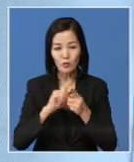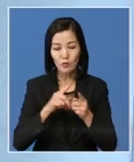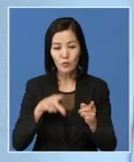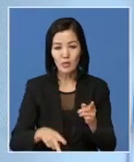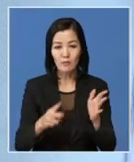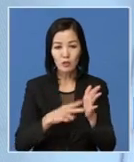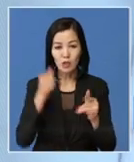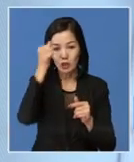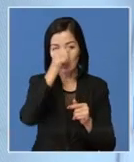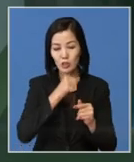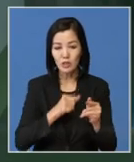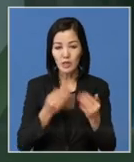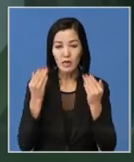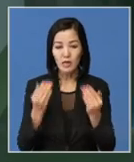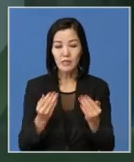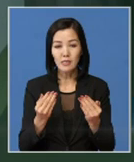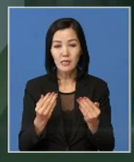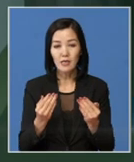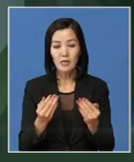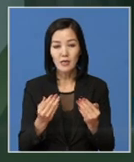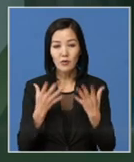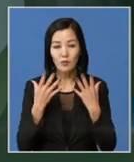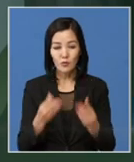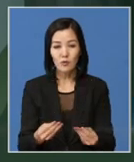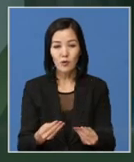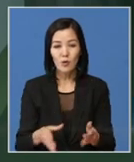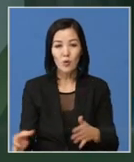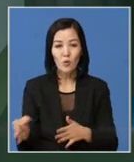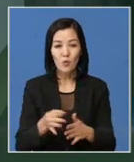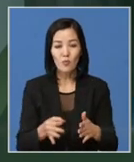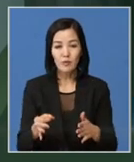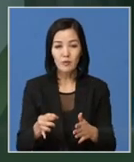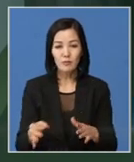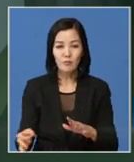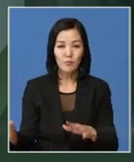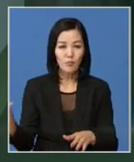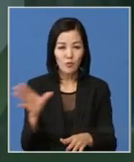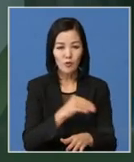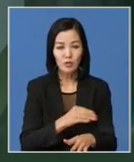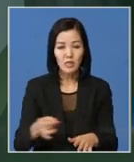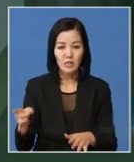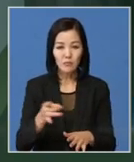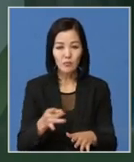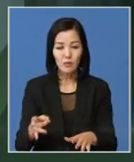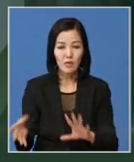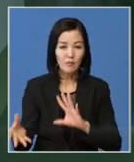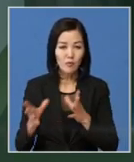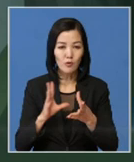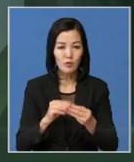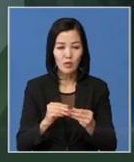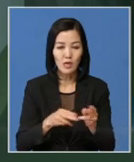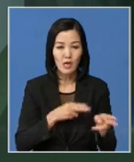жылды деп есептеу керек. Қазіргі таңда енді міне облыс төңірегінде, республика төңірегінде деп айтуға болады, жасалып